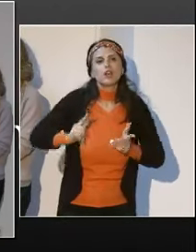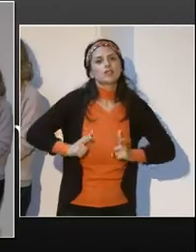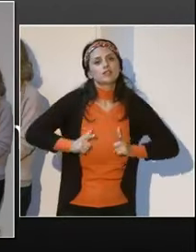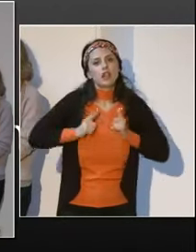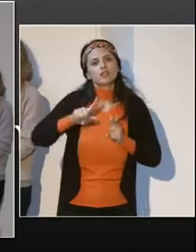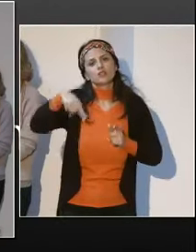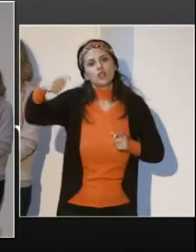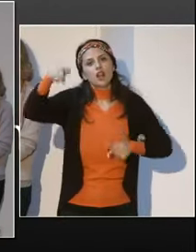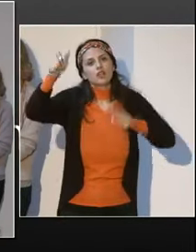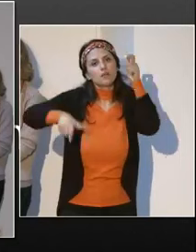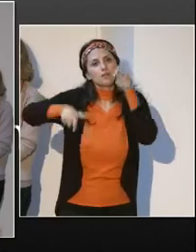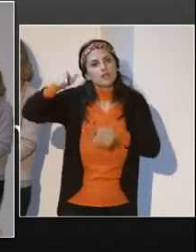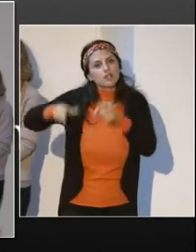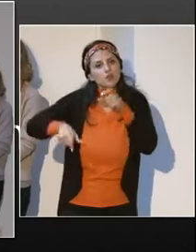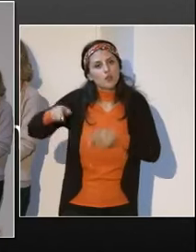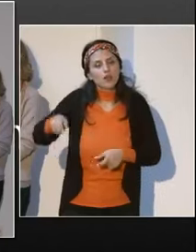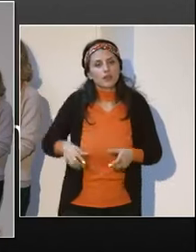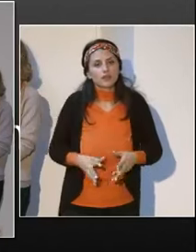oameni